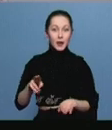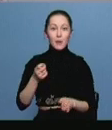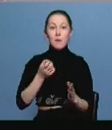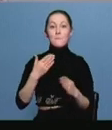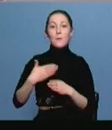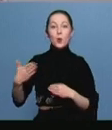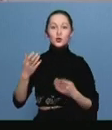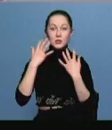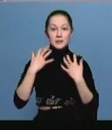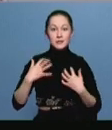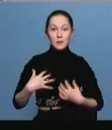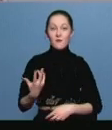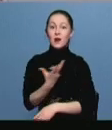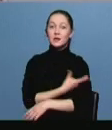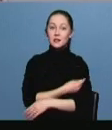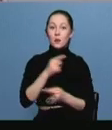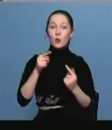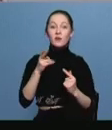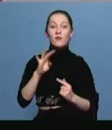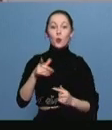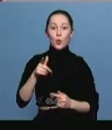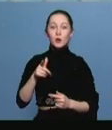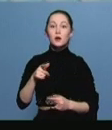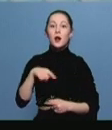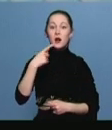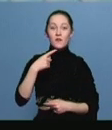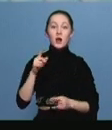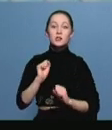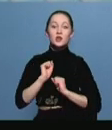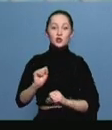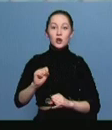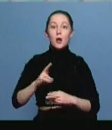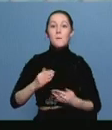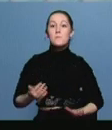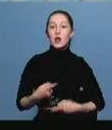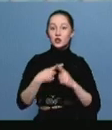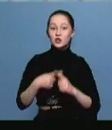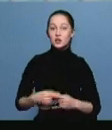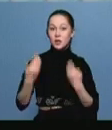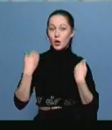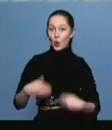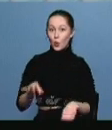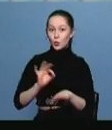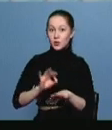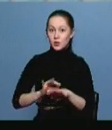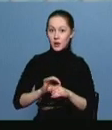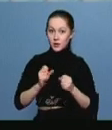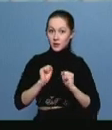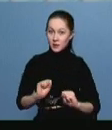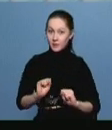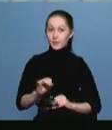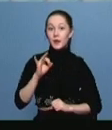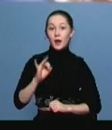сыпь. Вакцинация против кори, напоминают эпидемиологи, обеспечивает пожизненный иммунитет. На сегодня в регионе